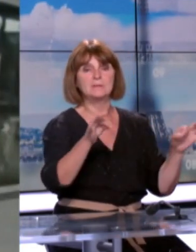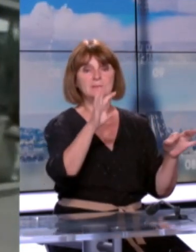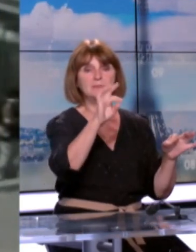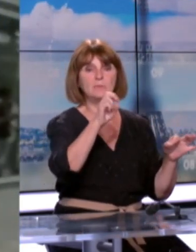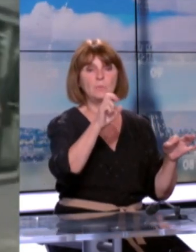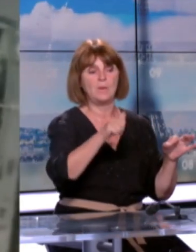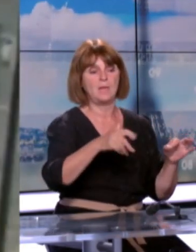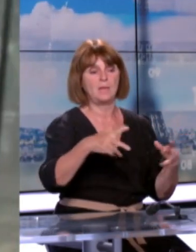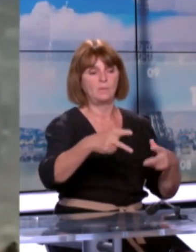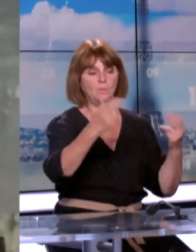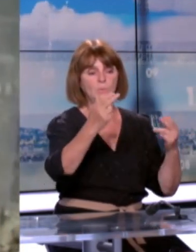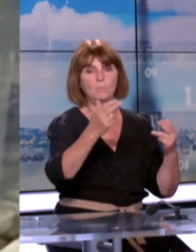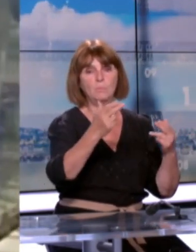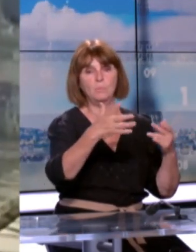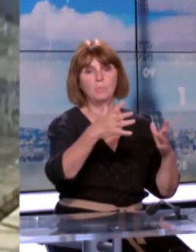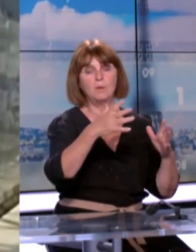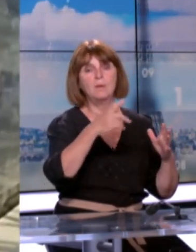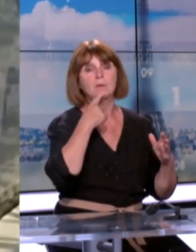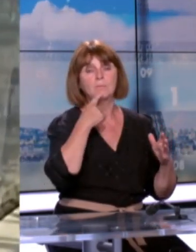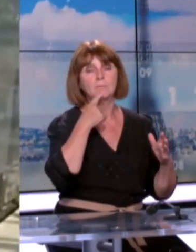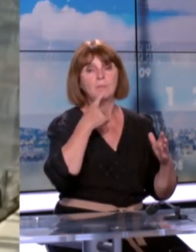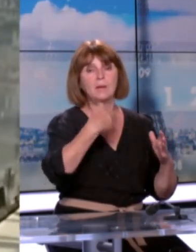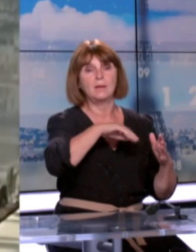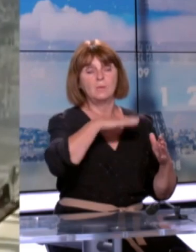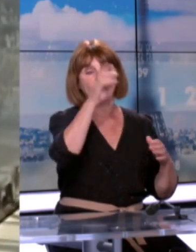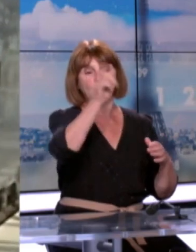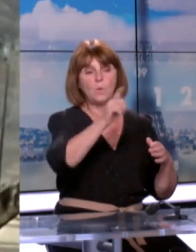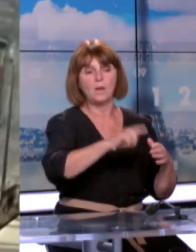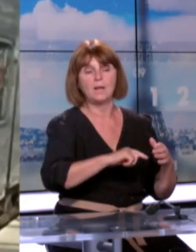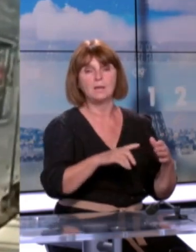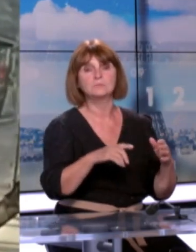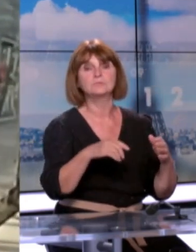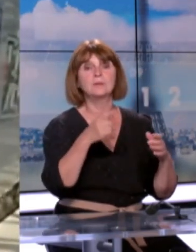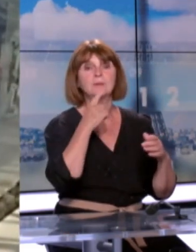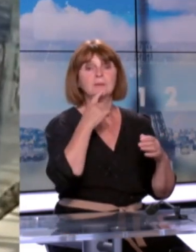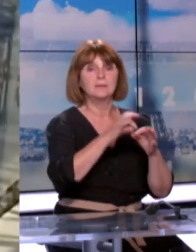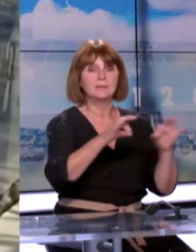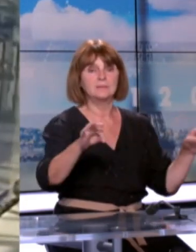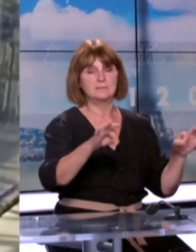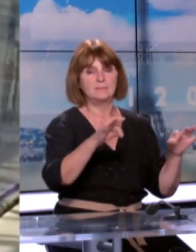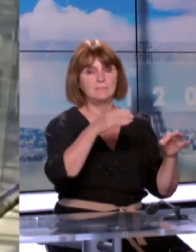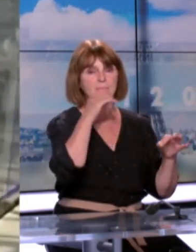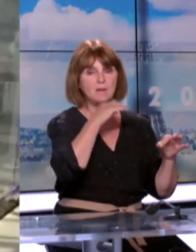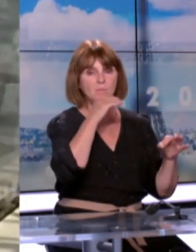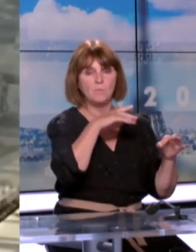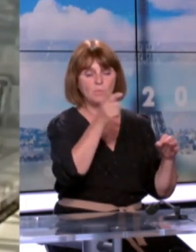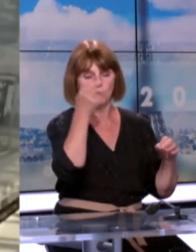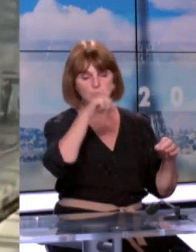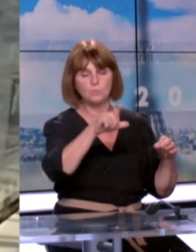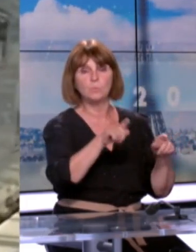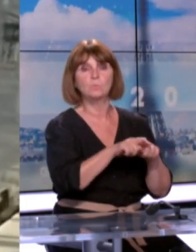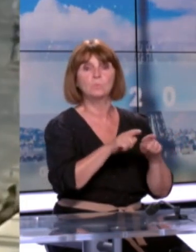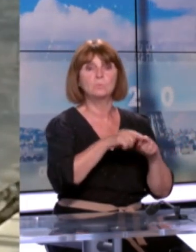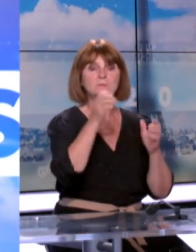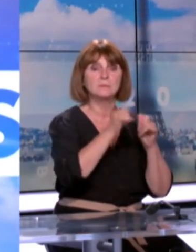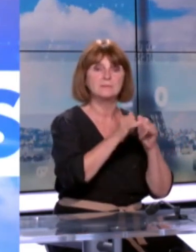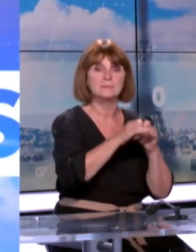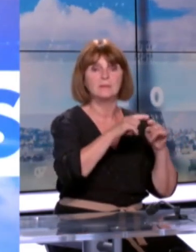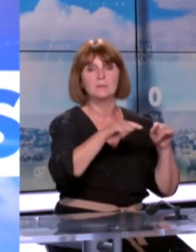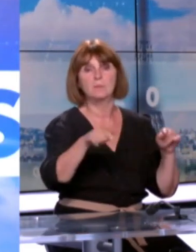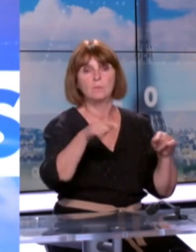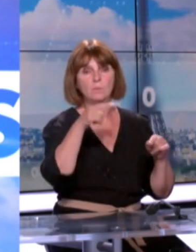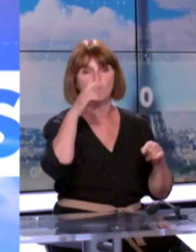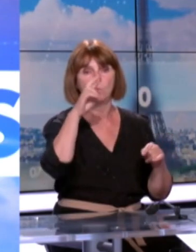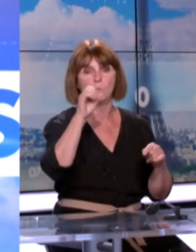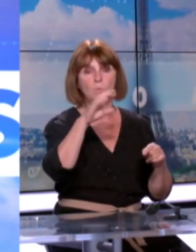des violents orages qui pourraient frapper la région. Les lignes qui relient Lyon à Mâcon, Saint-Étienne et Roanne sont notamment concernées.